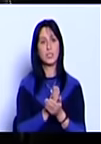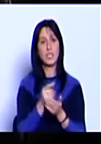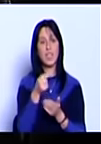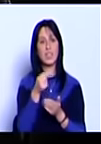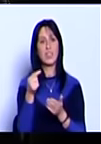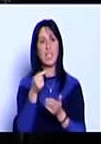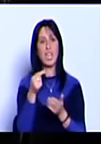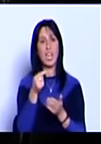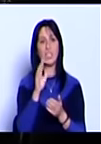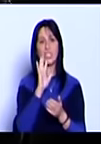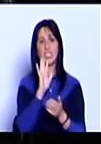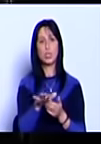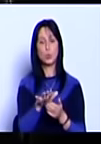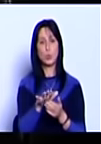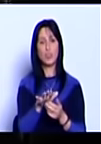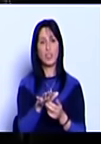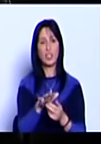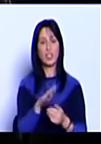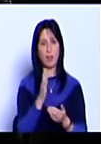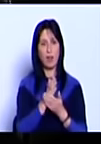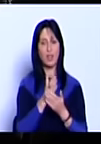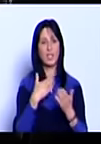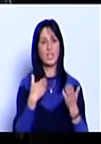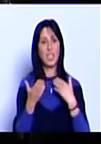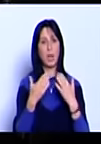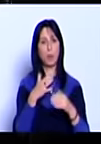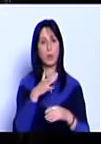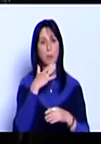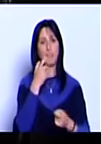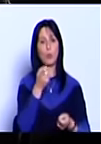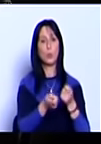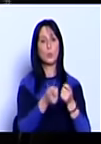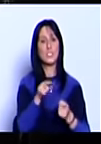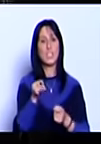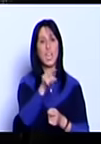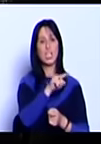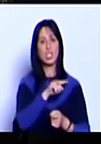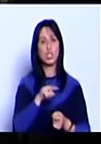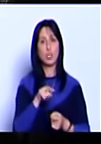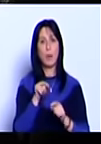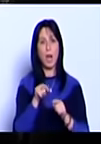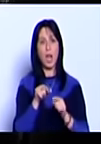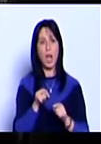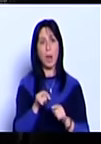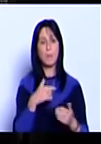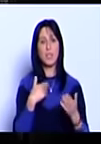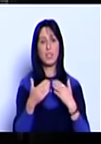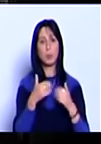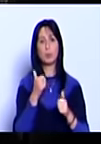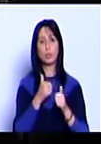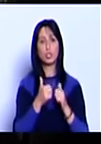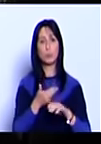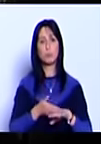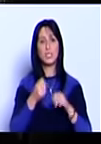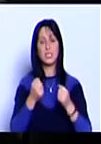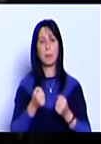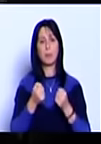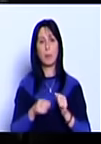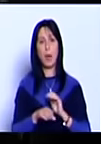ნეგატიური სიზულვილით მოტივირებული დამოკიდებულება ბევრი უმცირესობის მიმართ და ამგვარი დამოკიდებულება ხშირად მზადდება